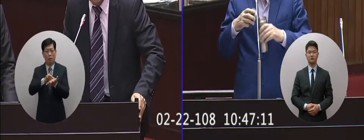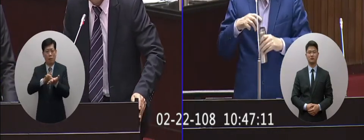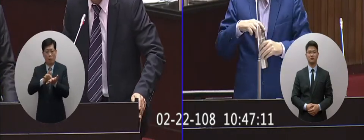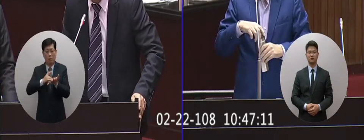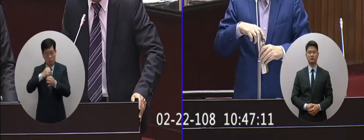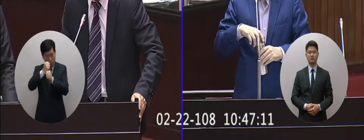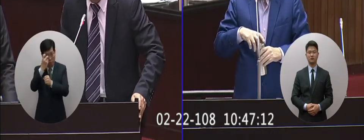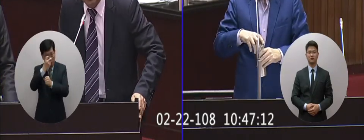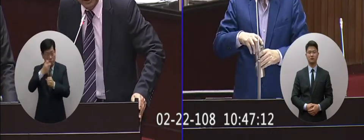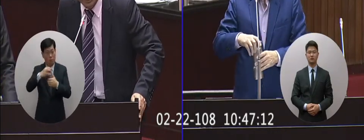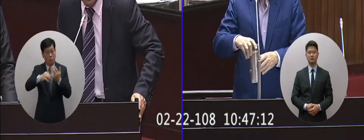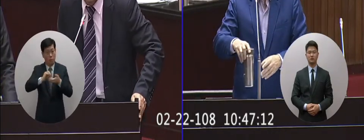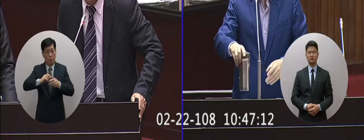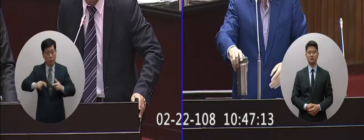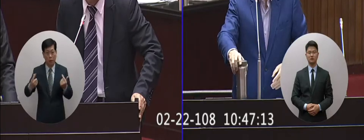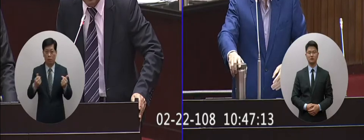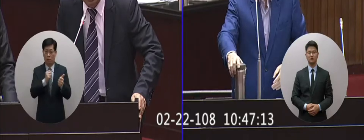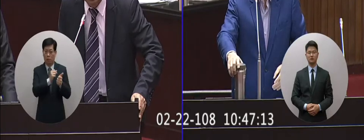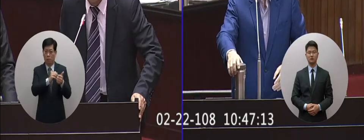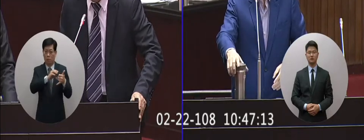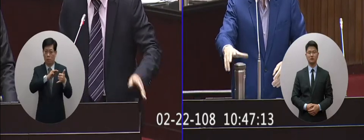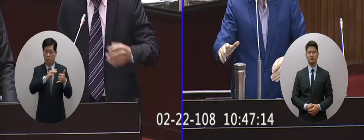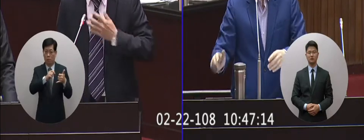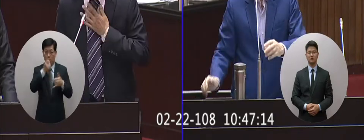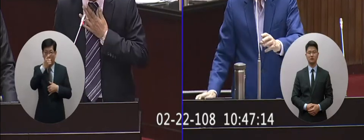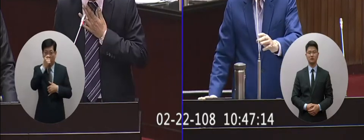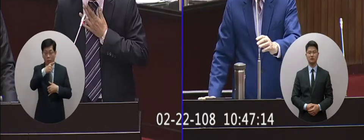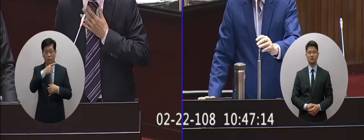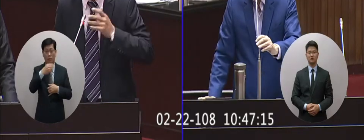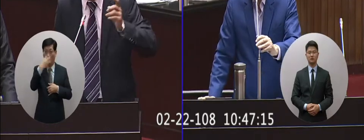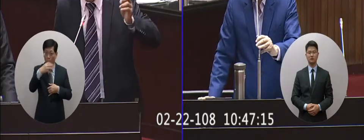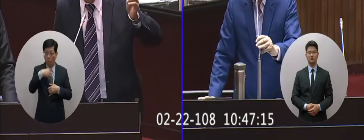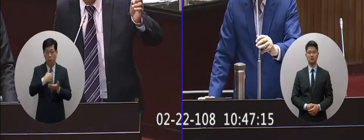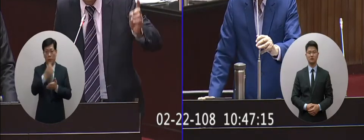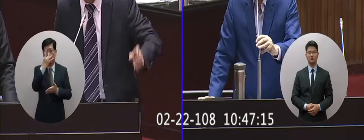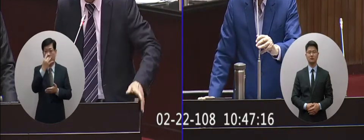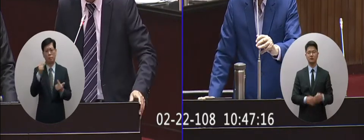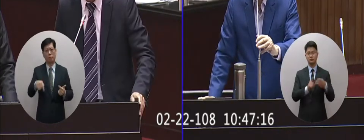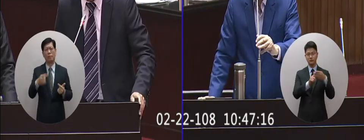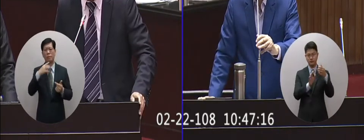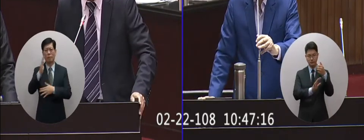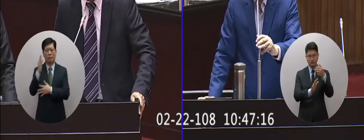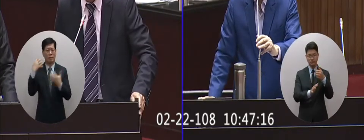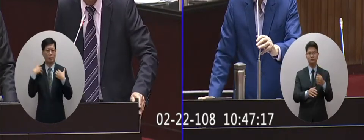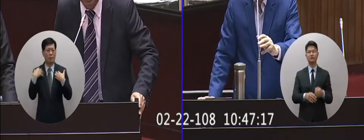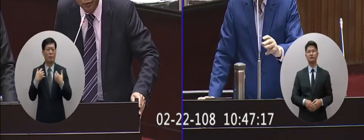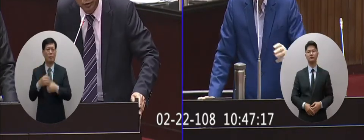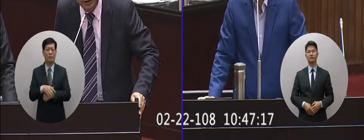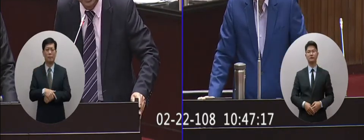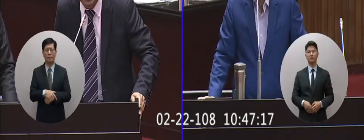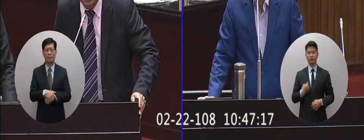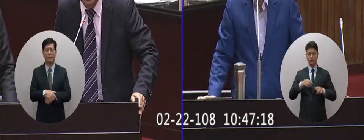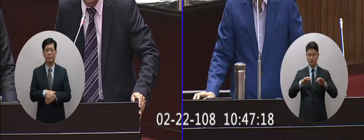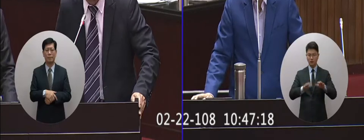规定，而导致像我们台南的芒果没办法出去，这个就是政府的责任。 啊、 这个就在平台里面、 啊。